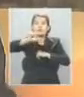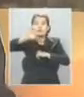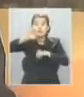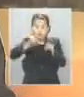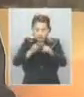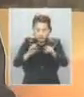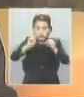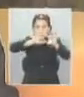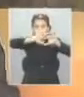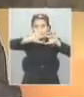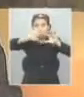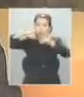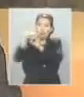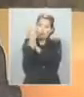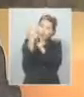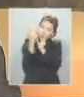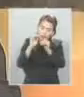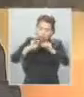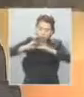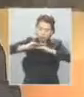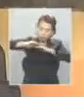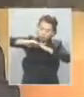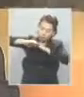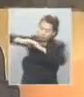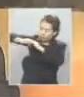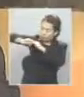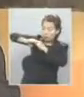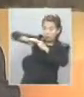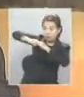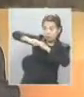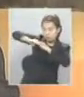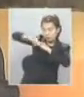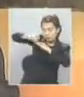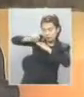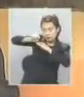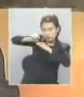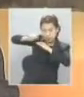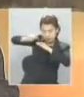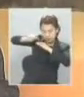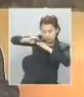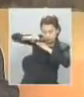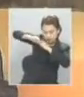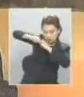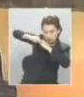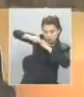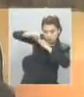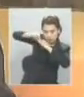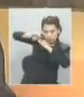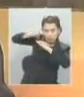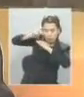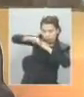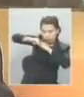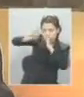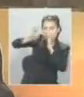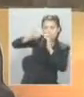าเมื่อปี2004เนี่ยเกยกันแค่ประมาณ20เมตรนะถ้าได้เห็นว่าเกยกันเท่าไหร่นี่มันไม่มีความสำคัญมันจะดีดเมื่อไหร่นี